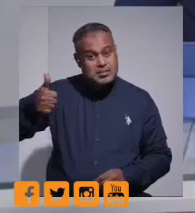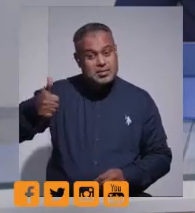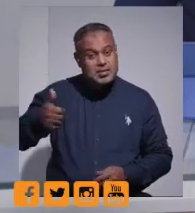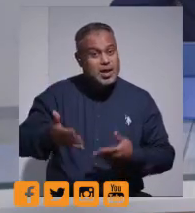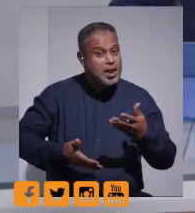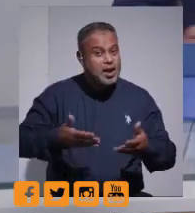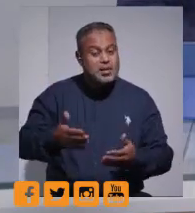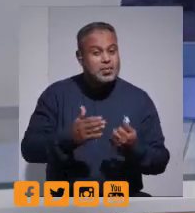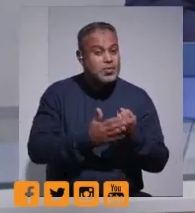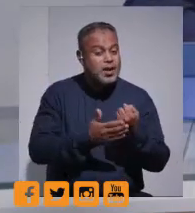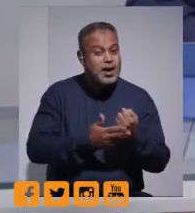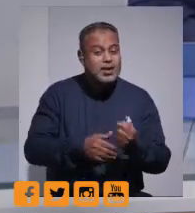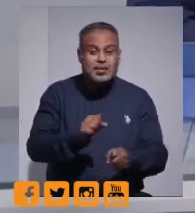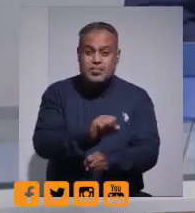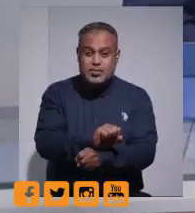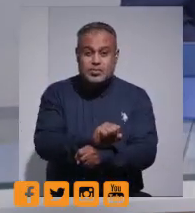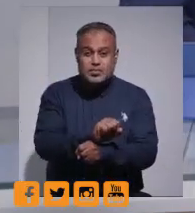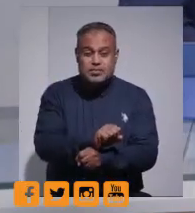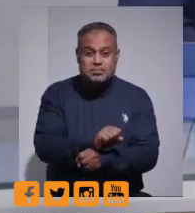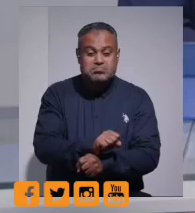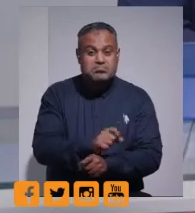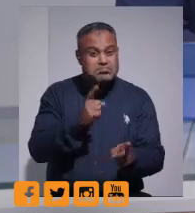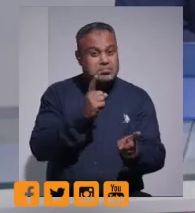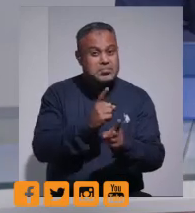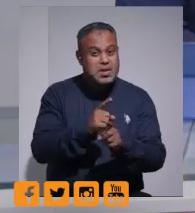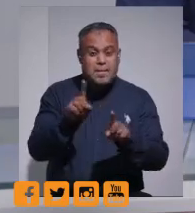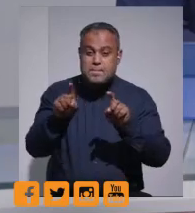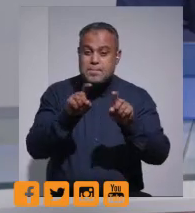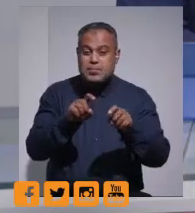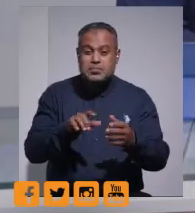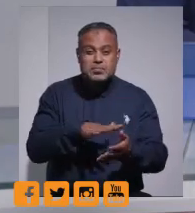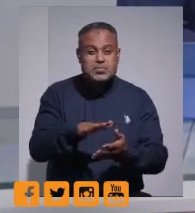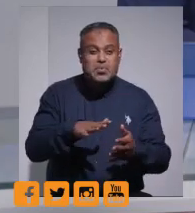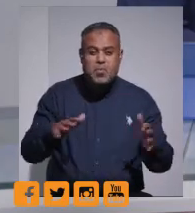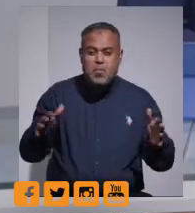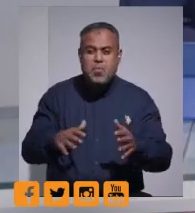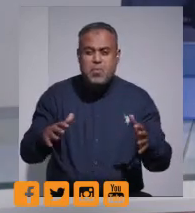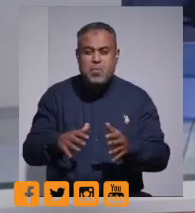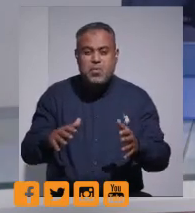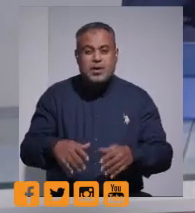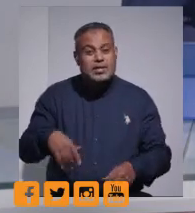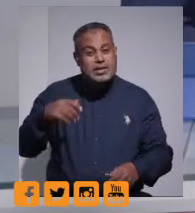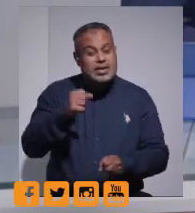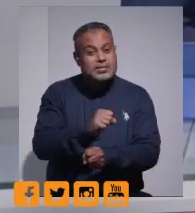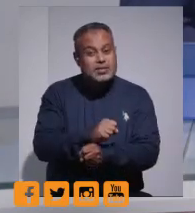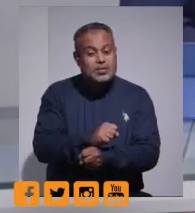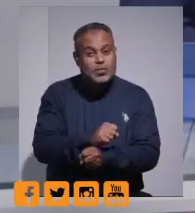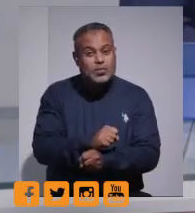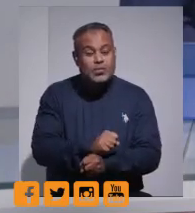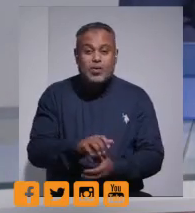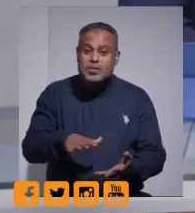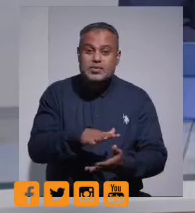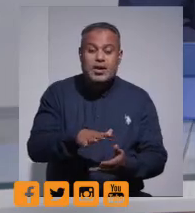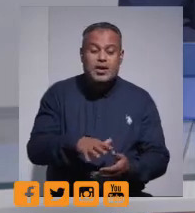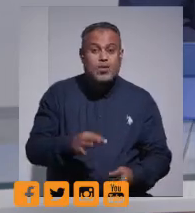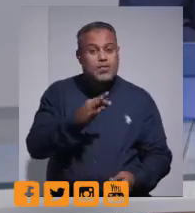تاهيل السجناء اللقاء بحث ايضا مشكله ازدحام السجون وتاخير البت في قضايا السجناء ورعايه مصالحهم